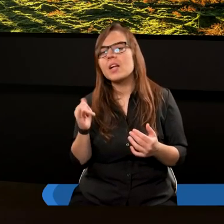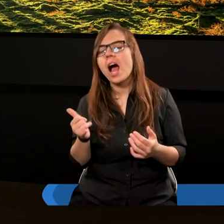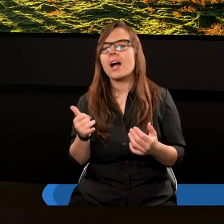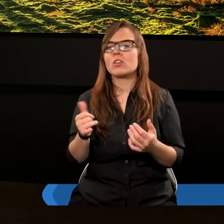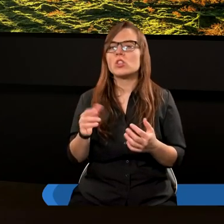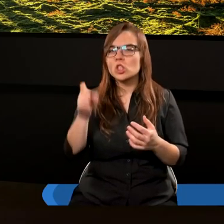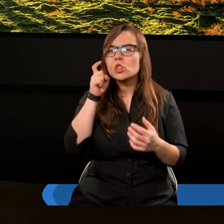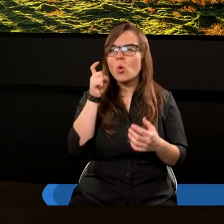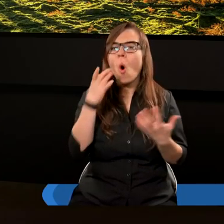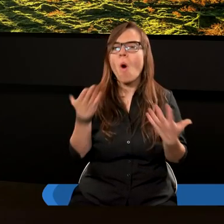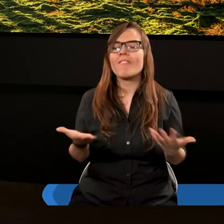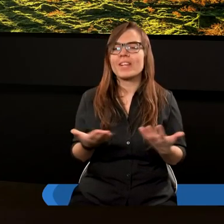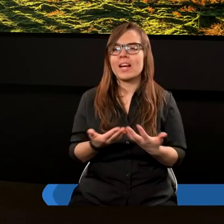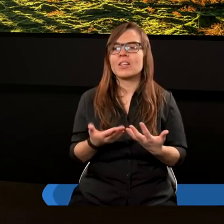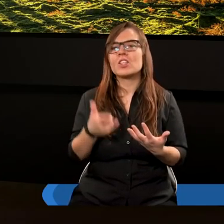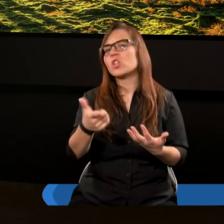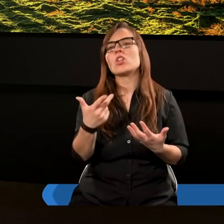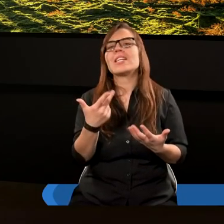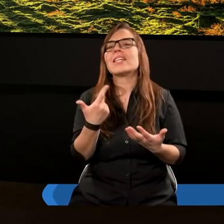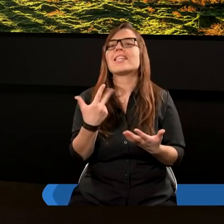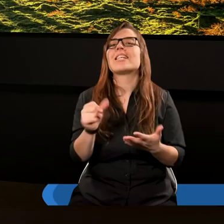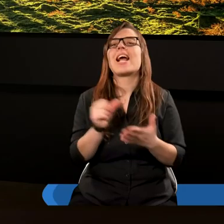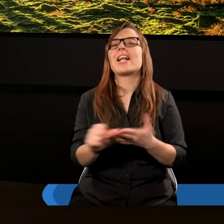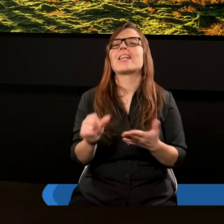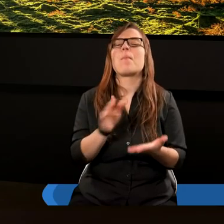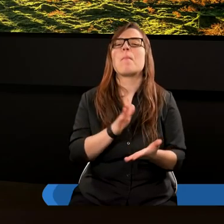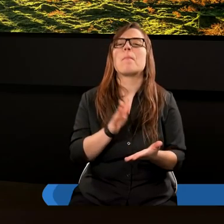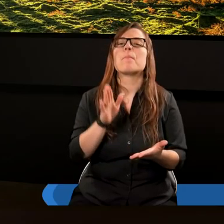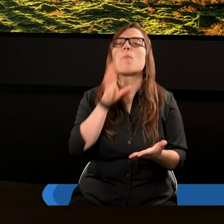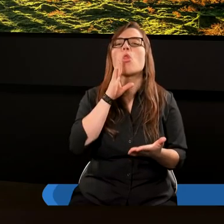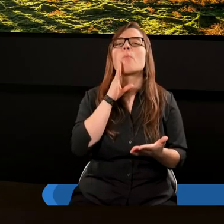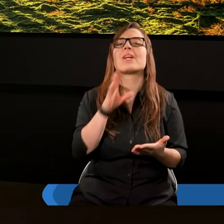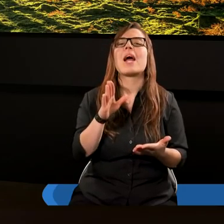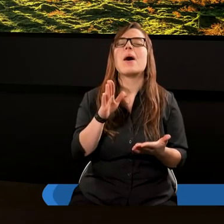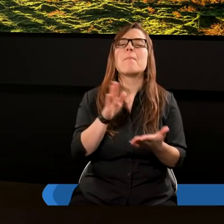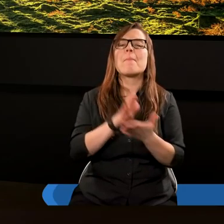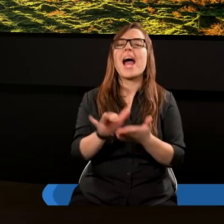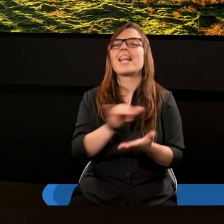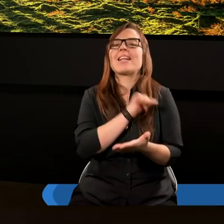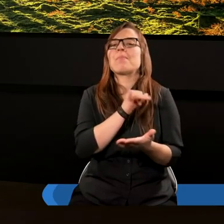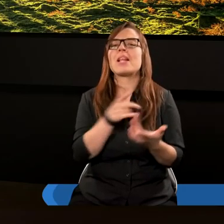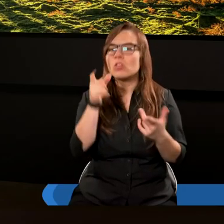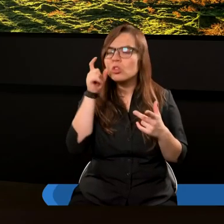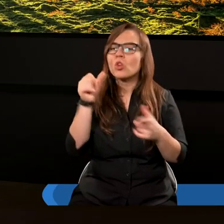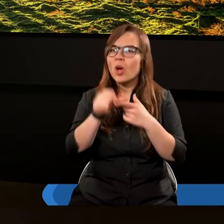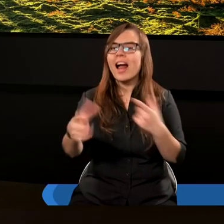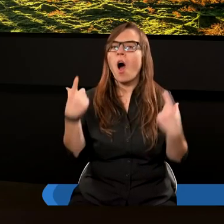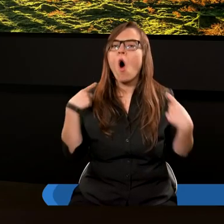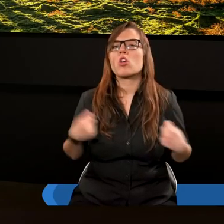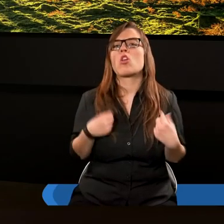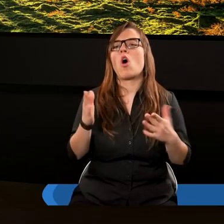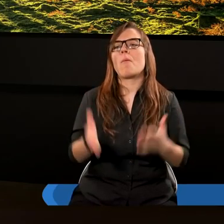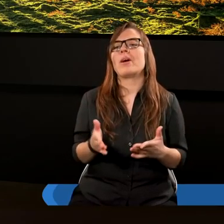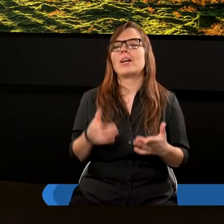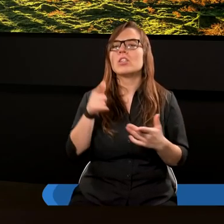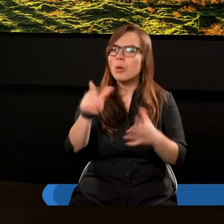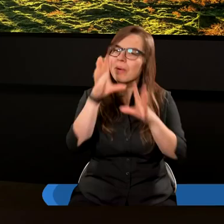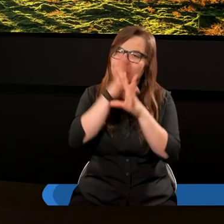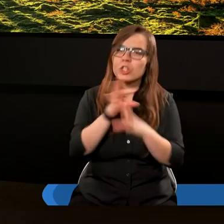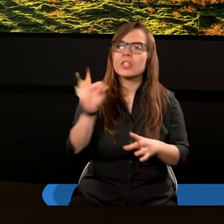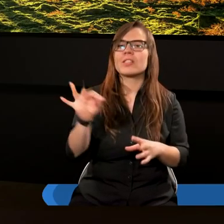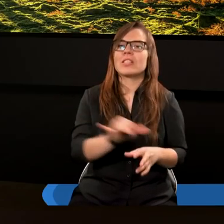jakoś miłością, tak, nieosobową, no to trochę dla mnie bez sensu, bo umieszczę, że to jest sformułowanie, żeby chścić w Jego